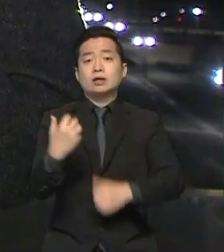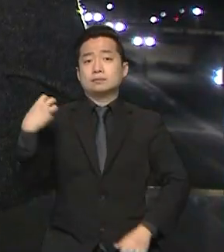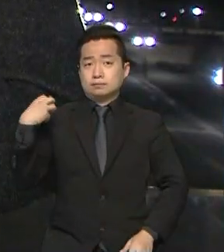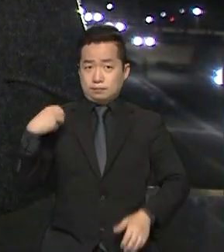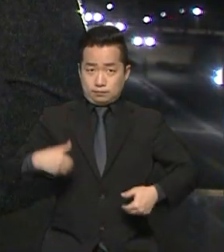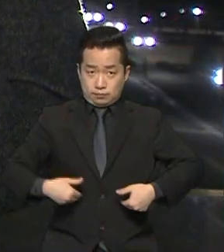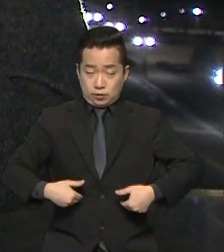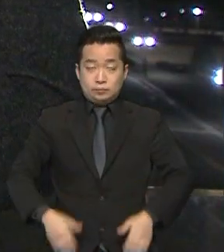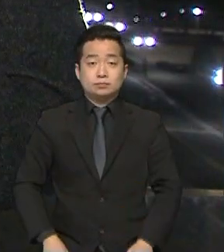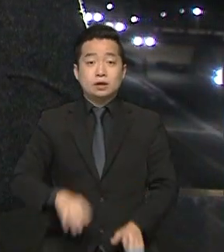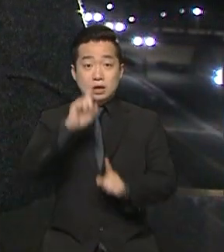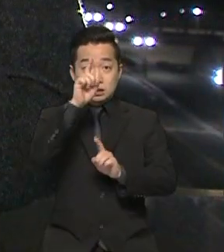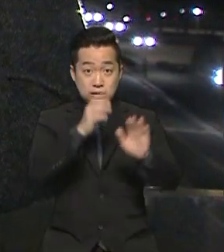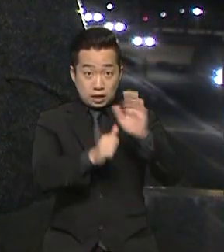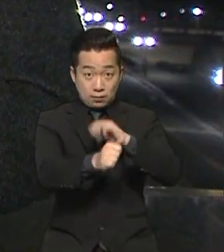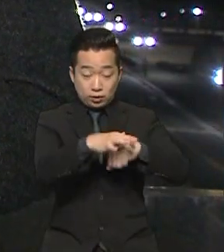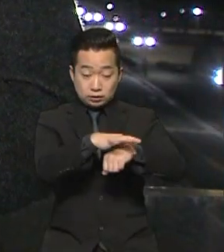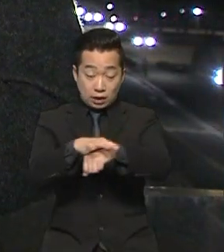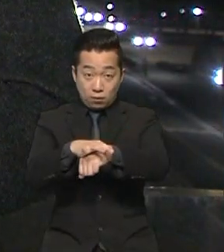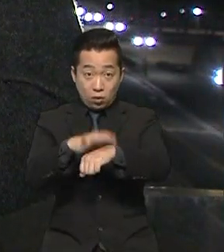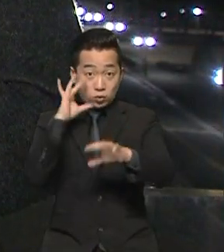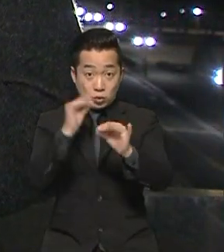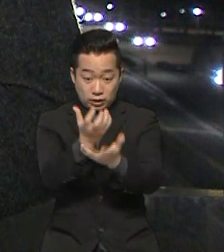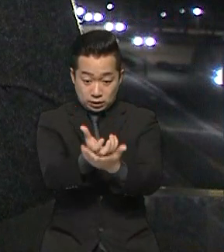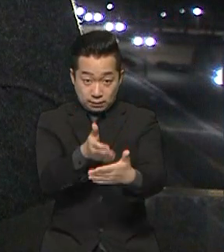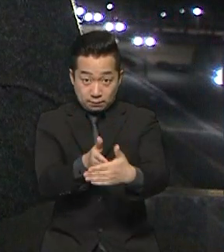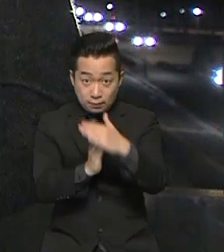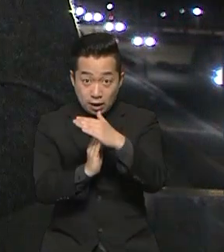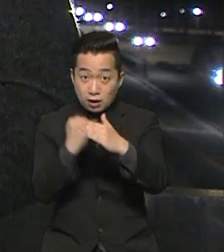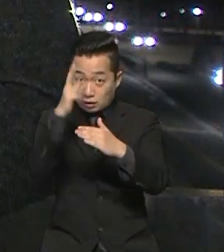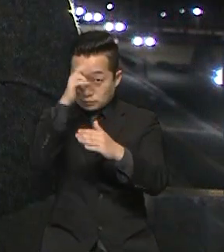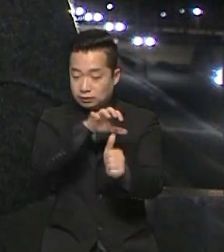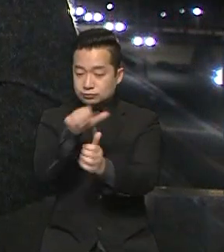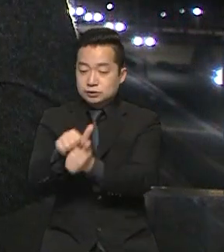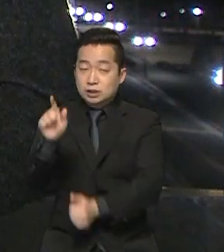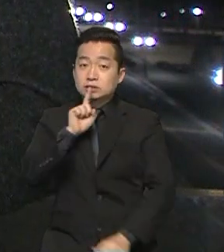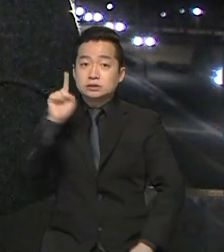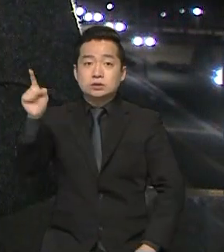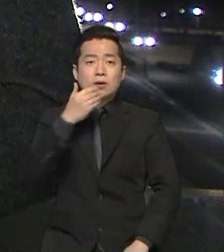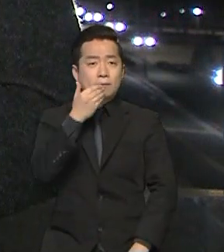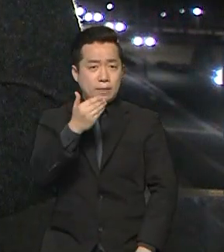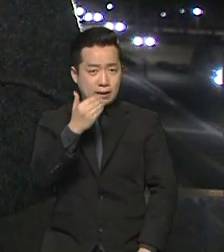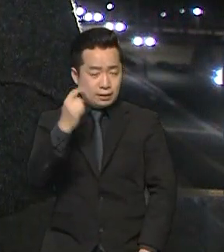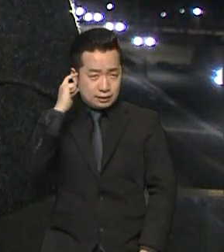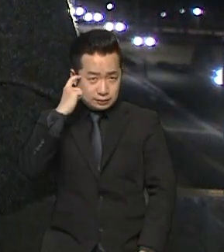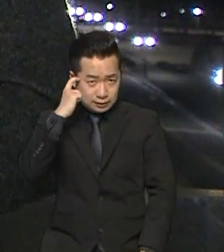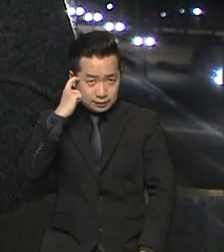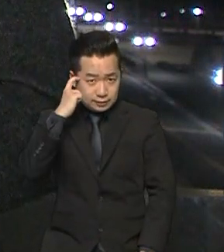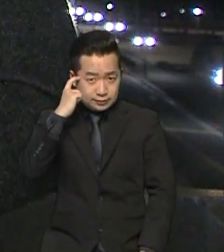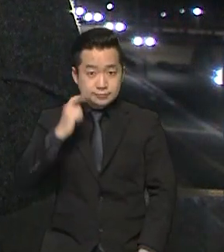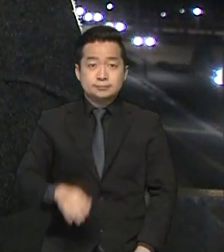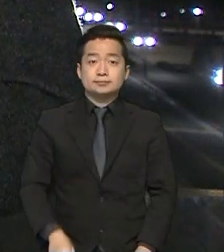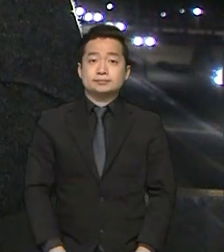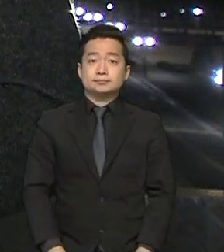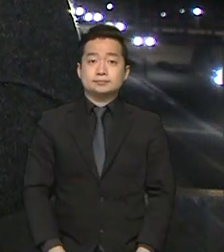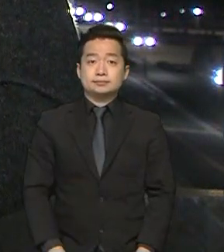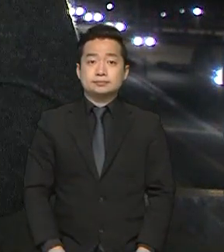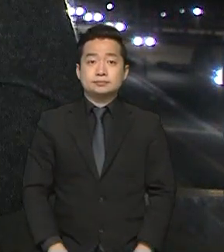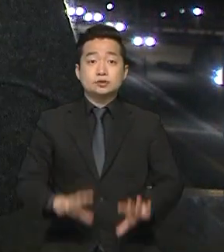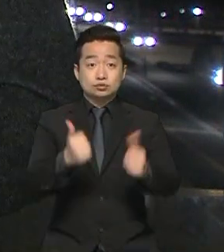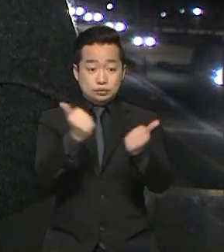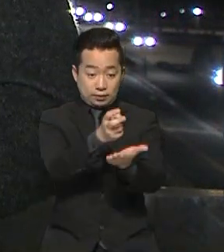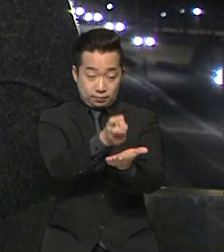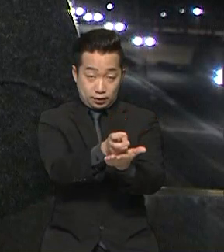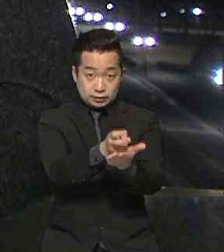입장입니다이 대표 체포도기관이 부결되면 검찰이 추가로 구속영장을 청구할 수 있단 관측까지 나오고 있는데